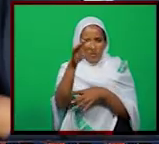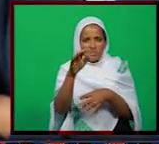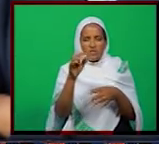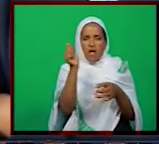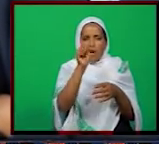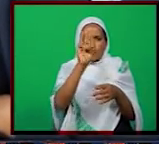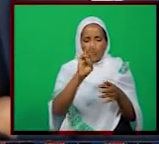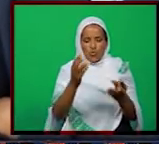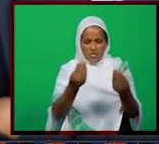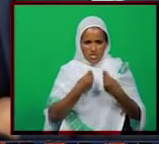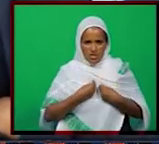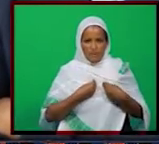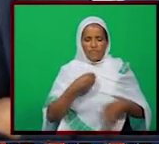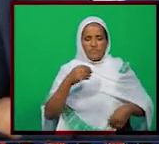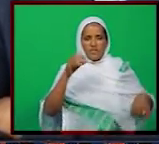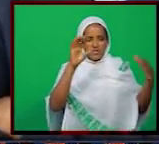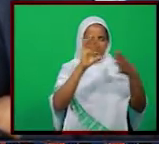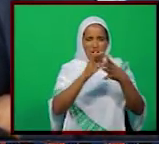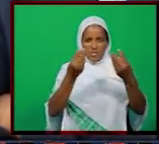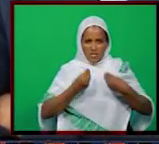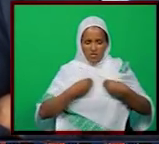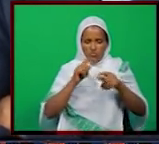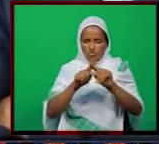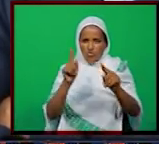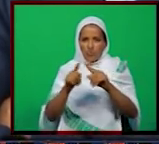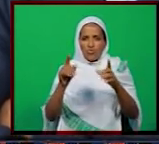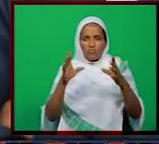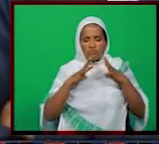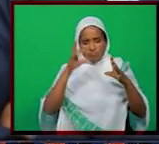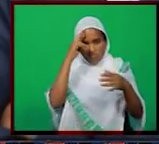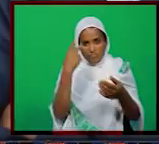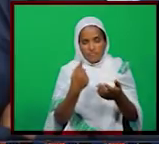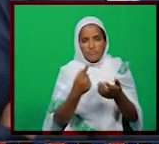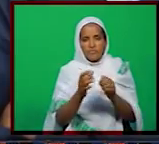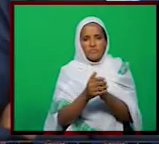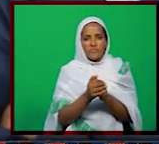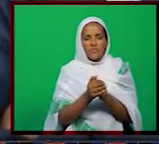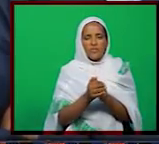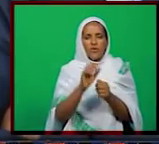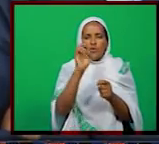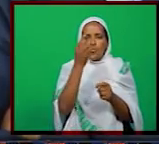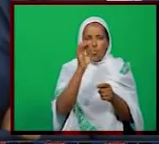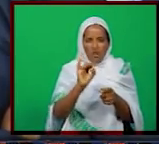ቁሎ በንፋስ አፍስሎ የሰጠንን ለምግበ ስጋ የሰጠንን ልዩ ልዩ መባልዕት